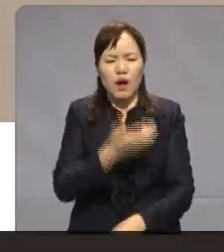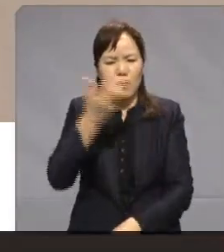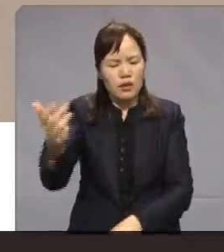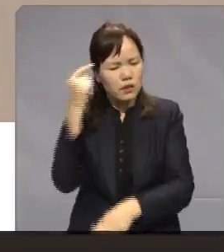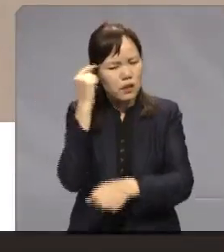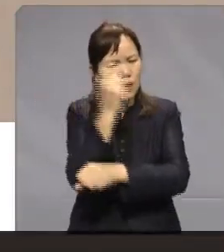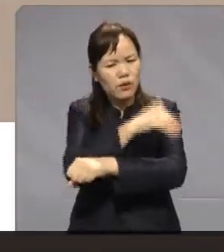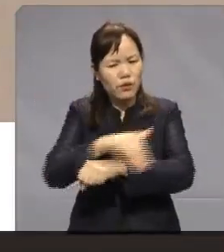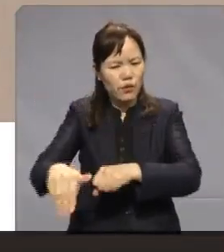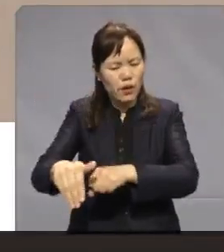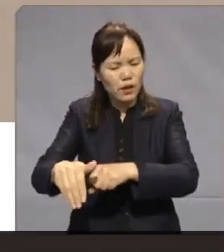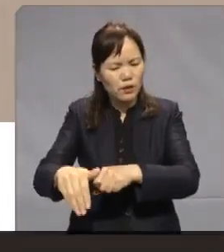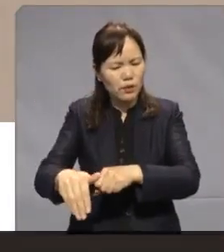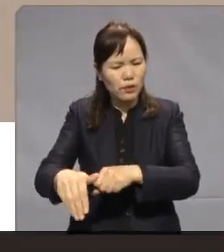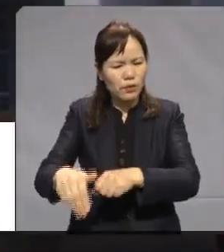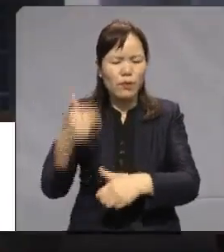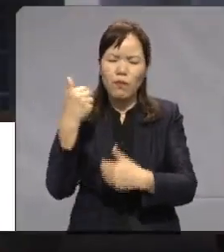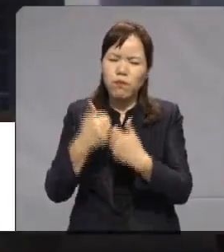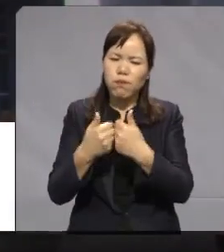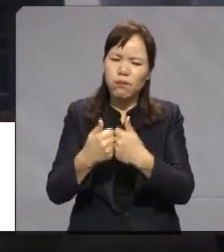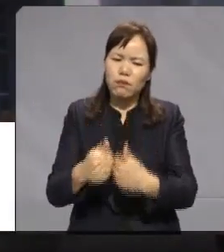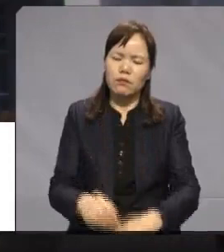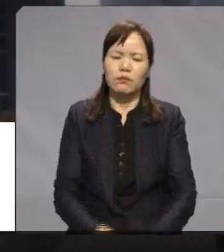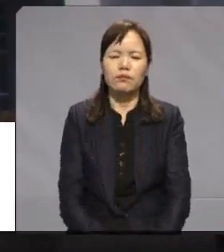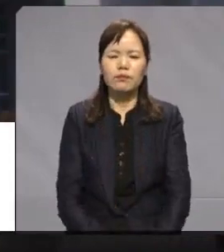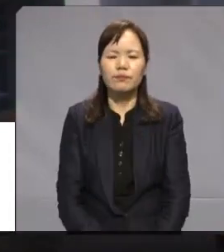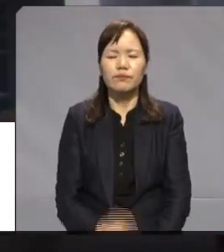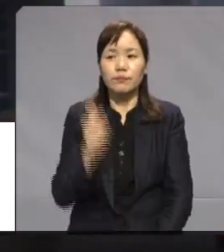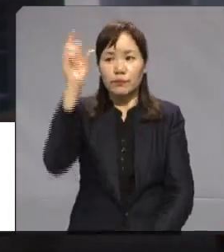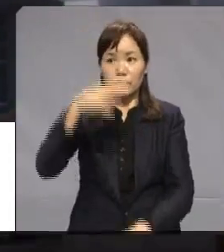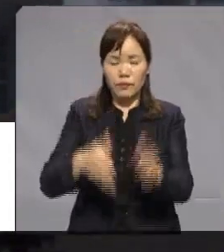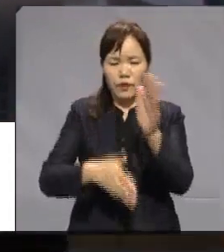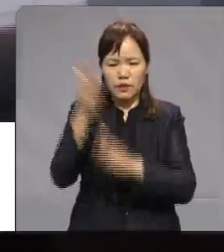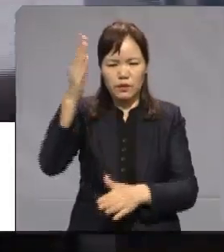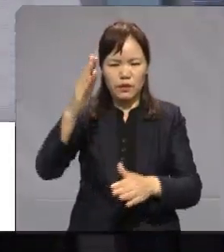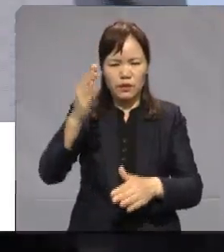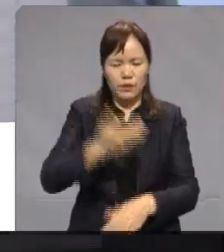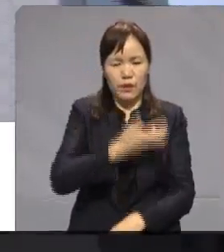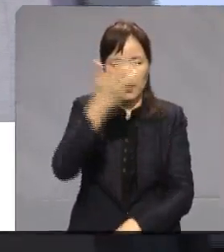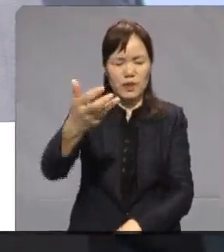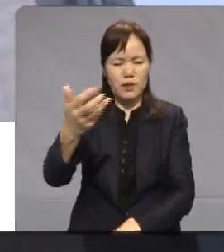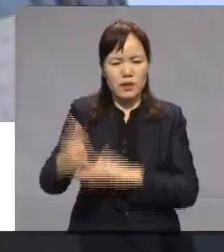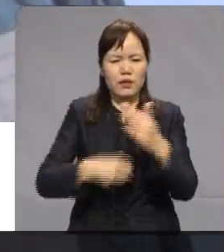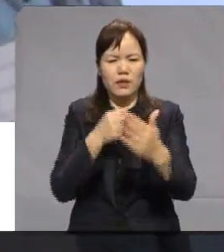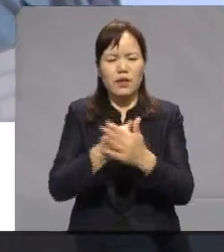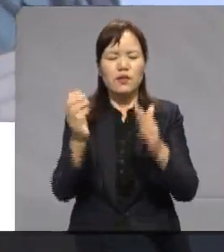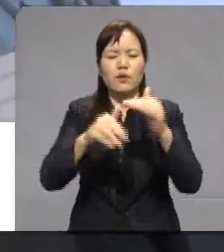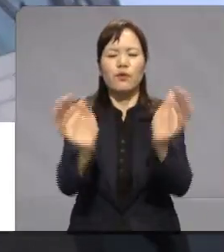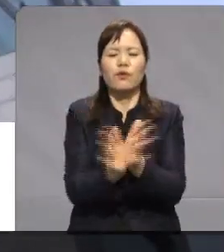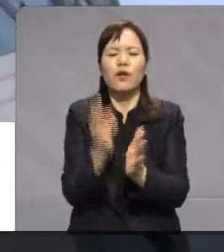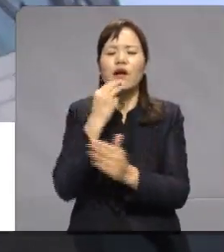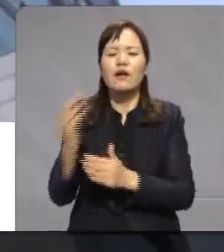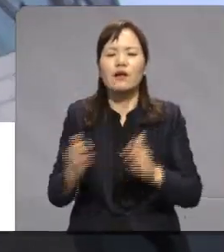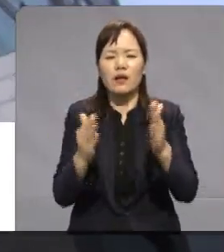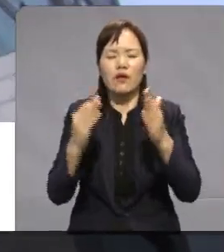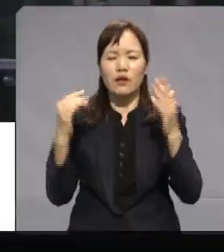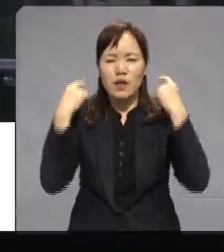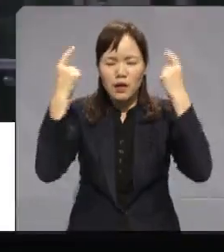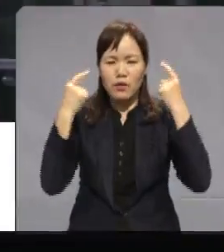계획에 차질이 예상됩니다 고양시로 이전이 예정된 공공기관은 경기